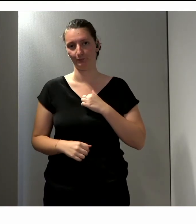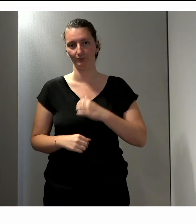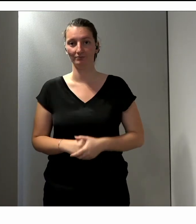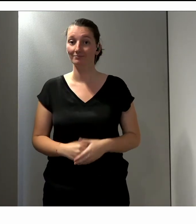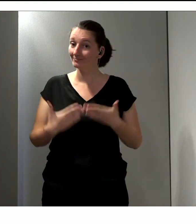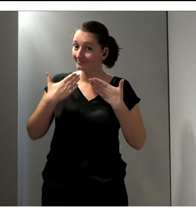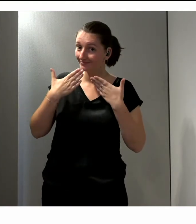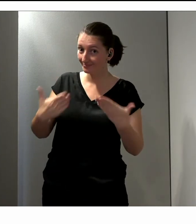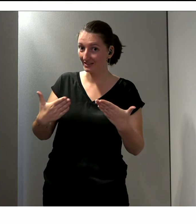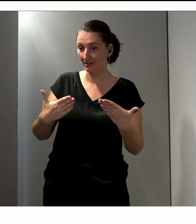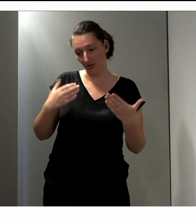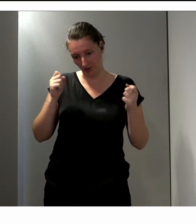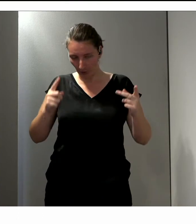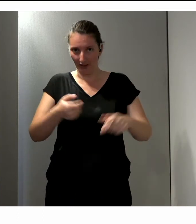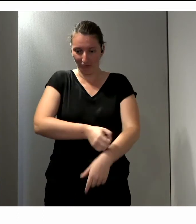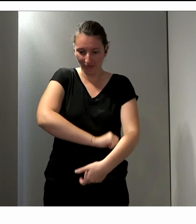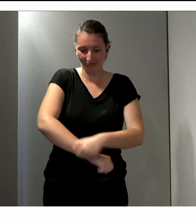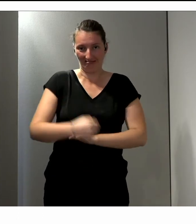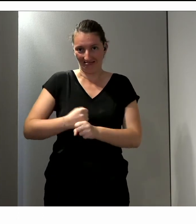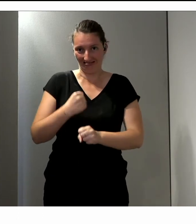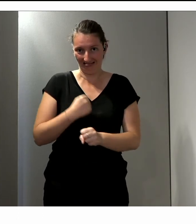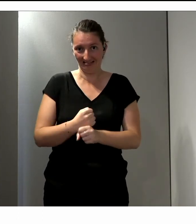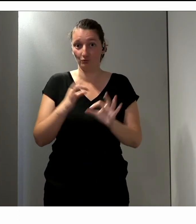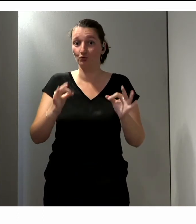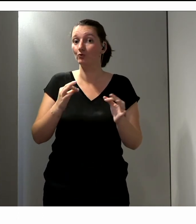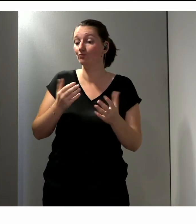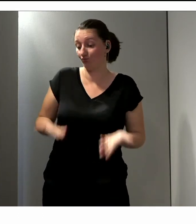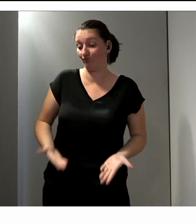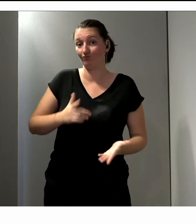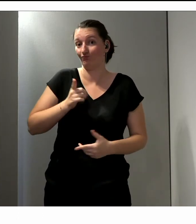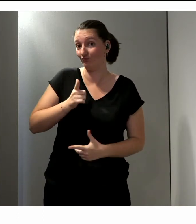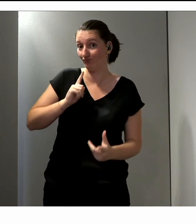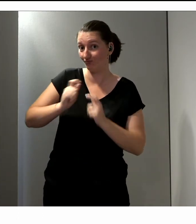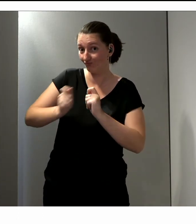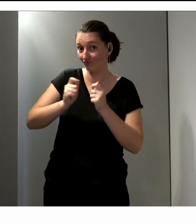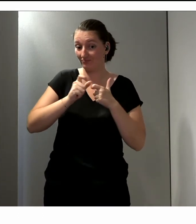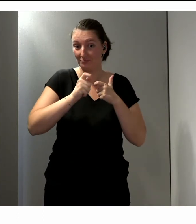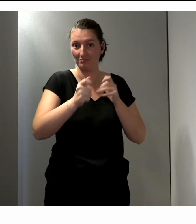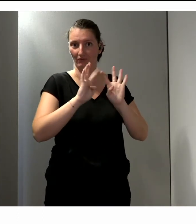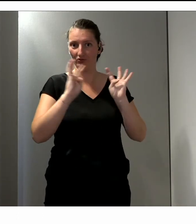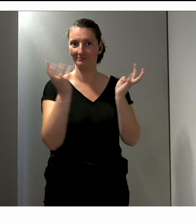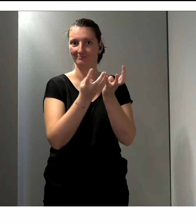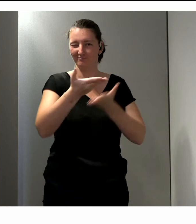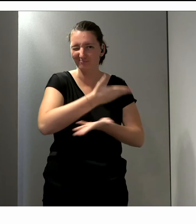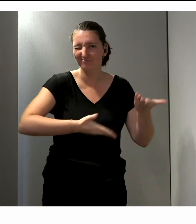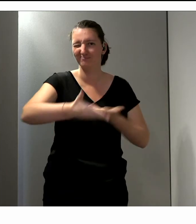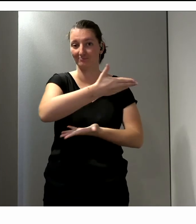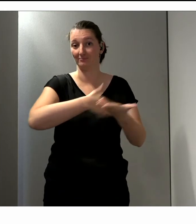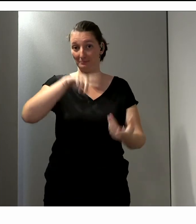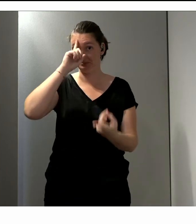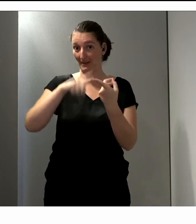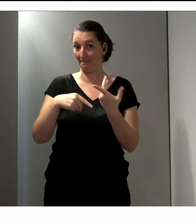Je vous remercie, on va y travailler. C'est d'ailleurs, juste après notre entretien, l'objet de la table ronde qui va suivre sur